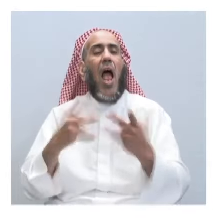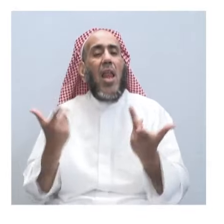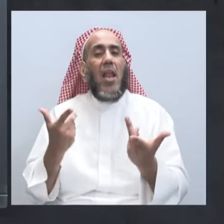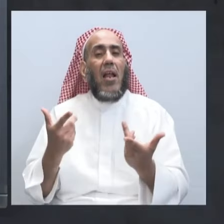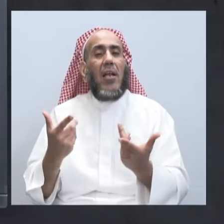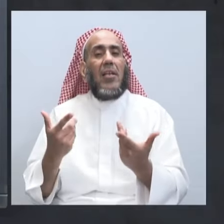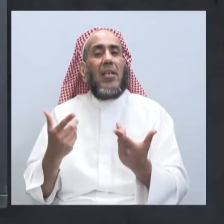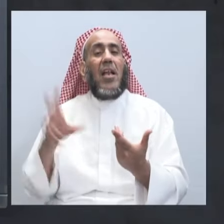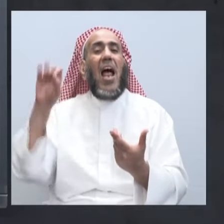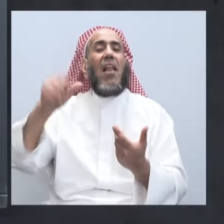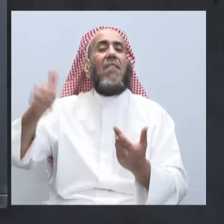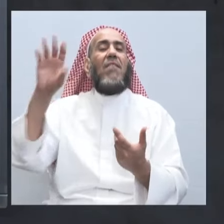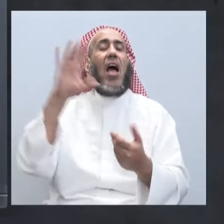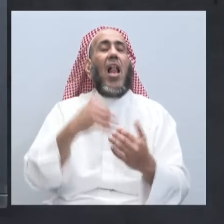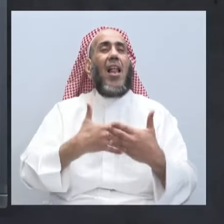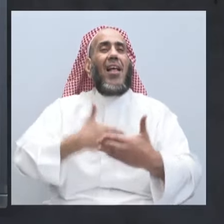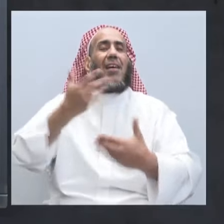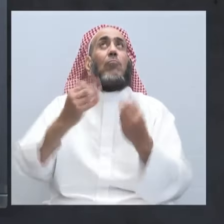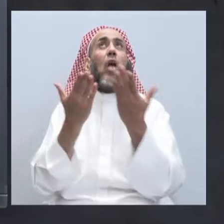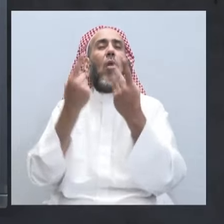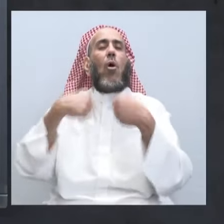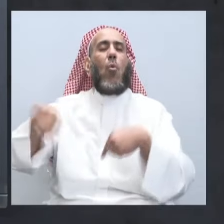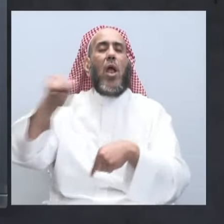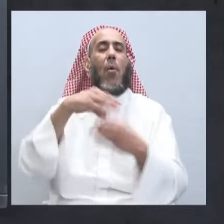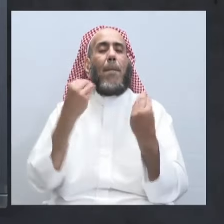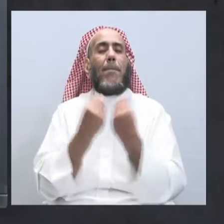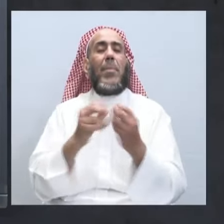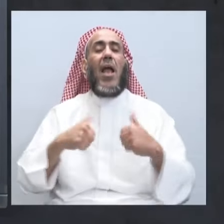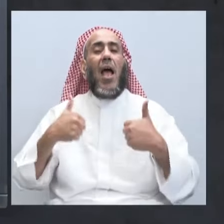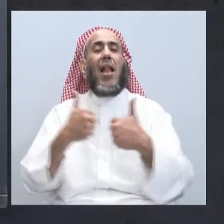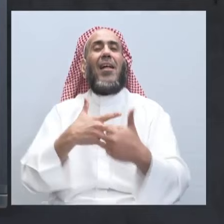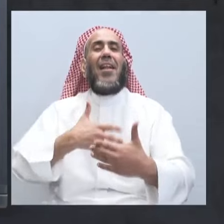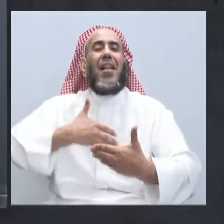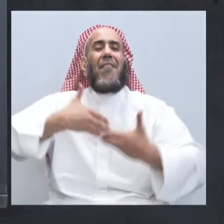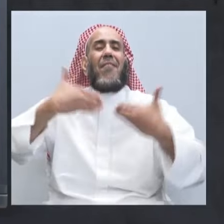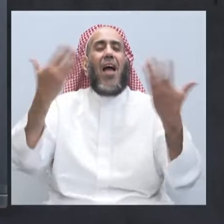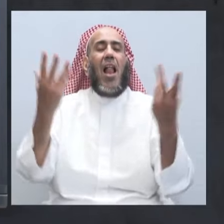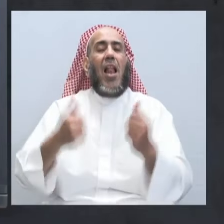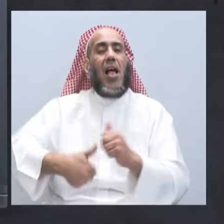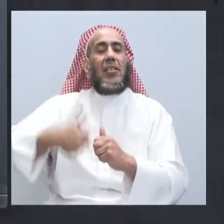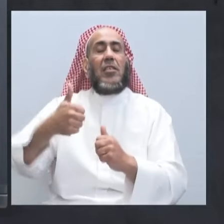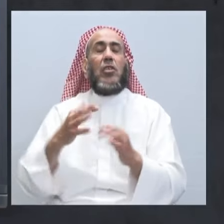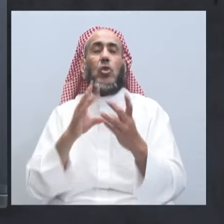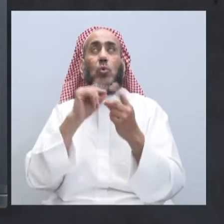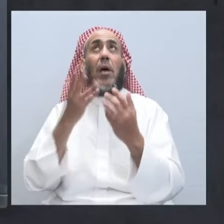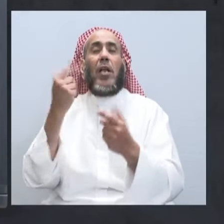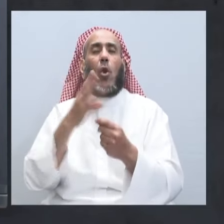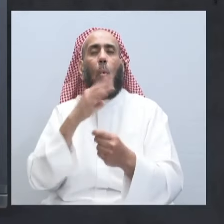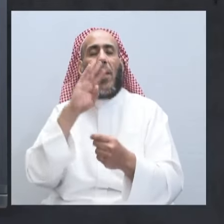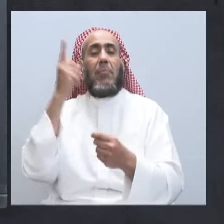عن الفال جعلنا الله واياكم من اهل الفال الحسن سبحانك اللهم